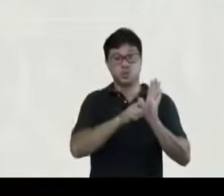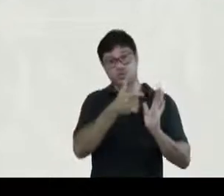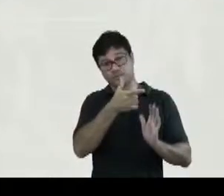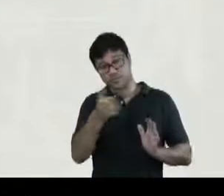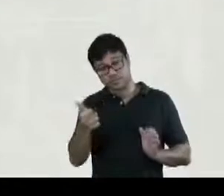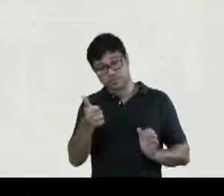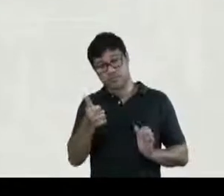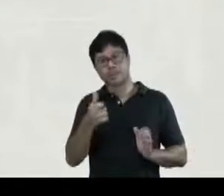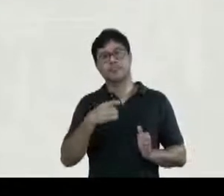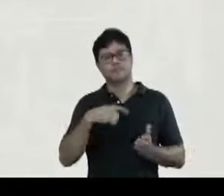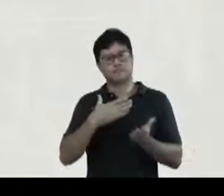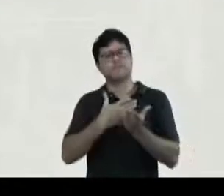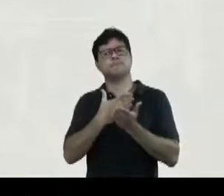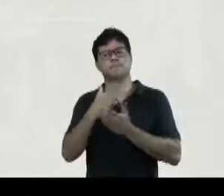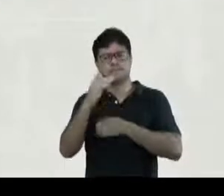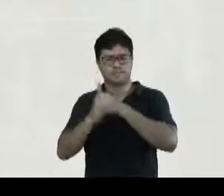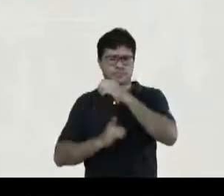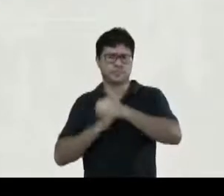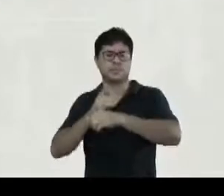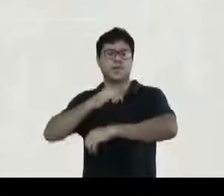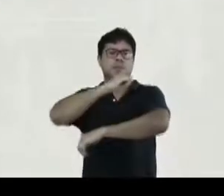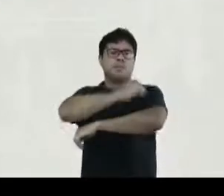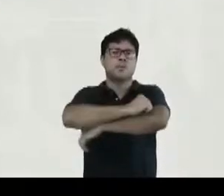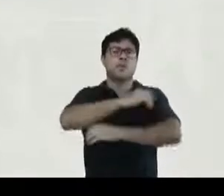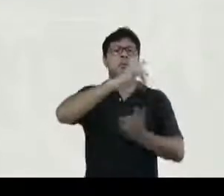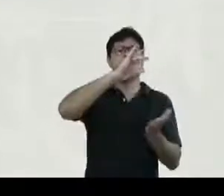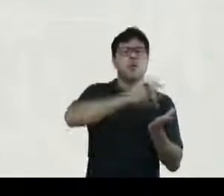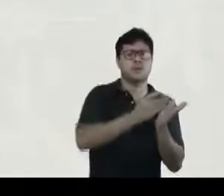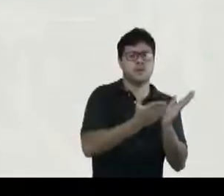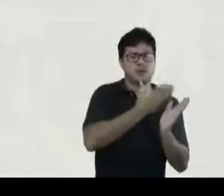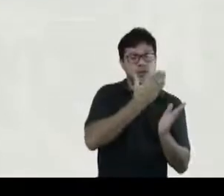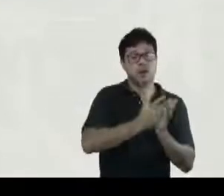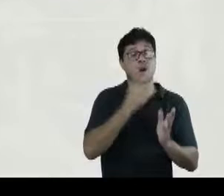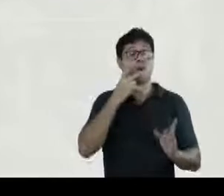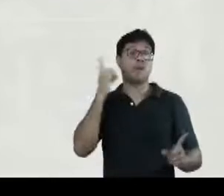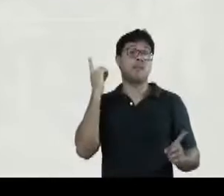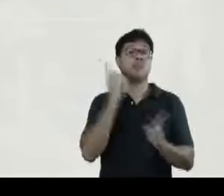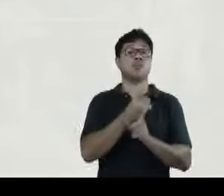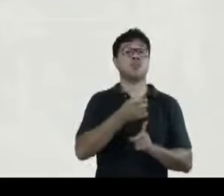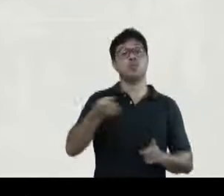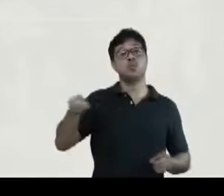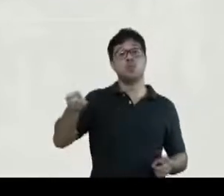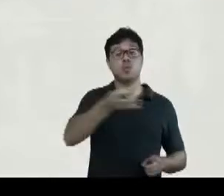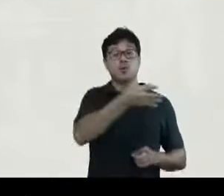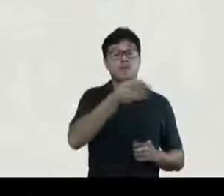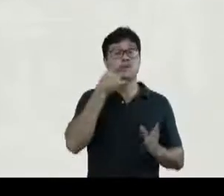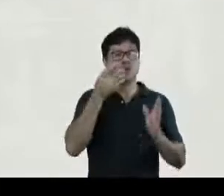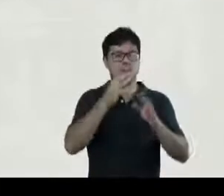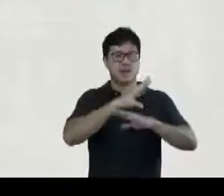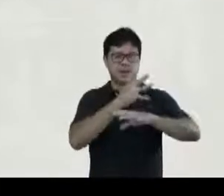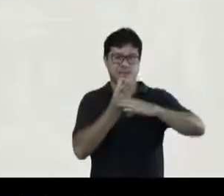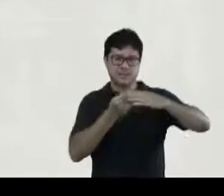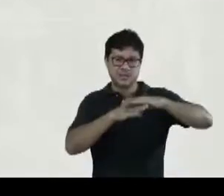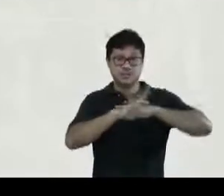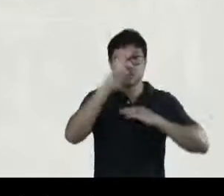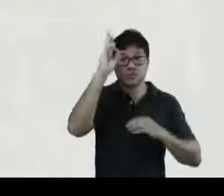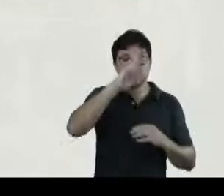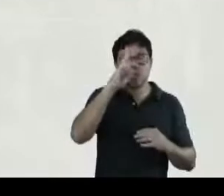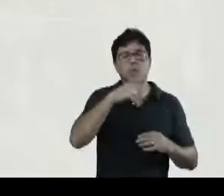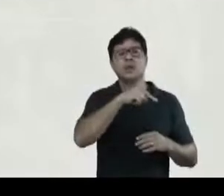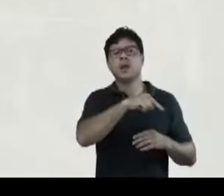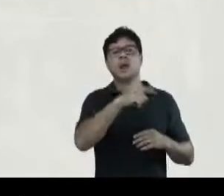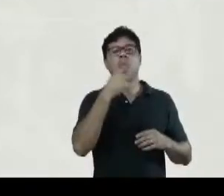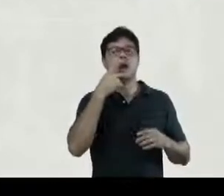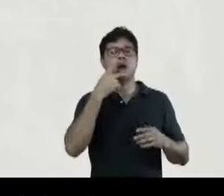Originale. Ein Revival des Altbestands, der nicht dem Urheberrecht unterlag und daher durch